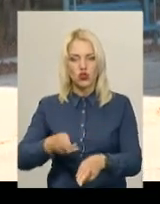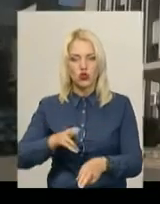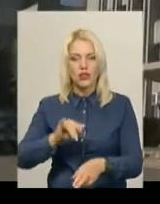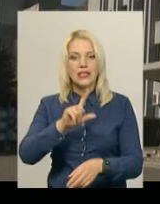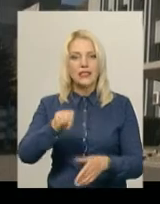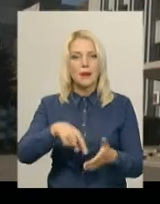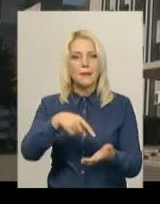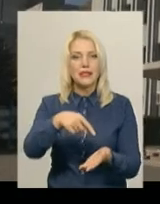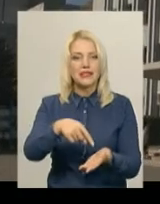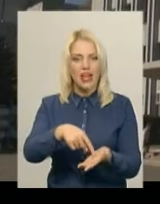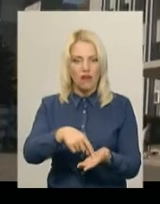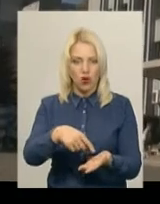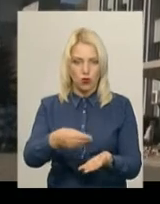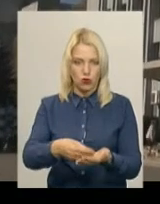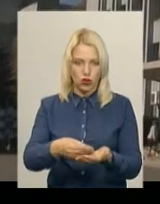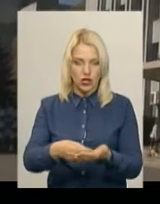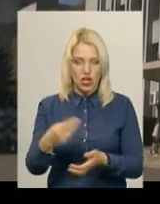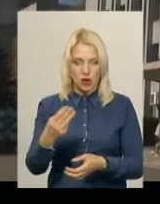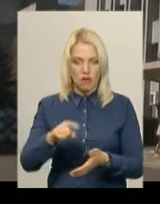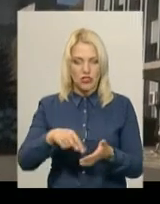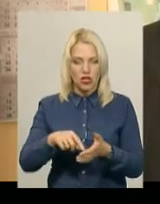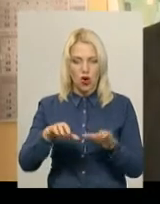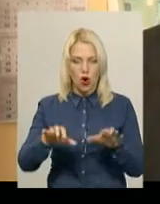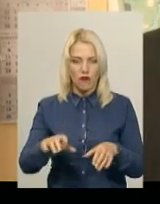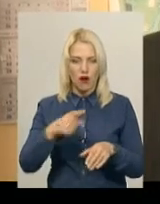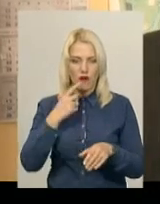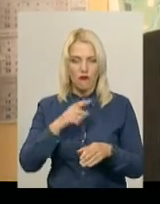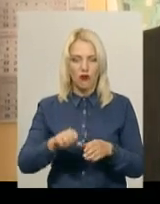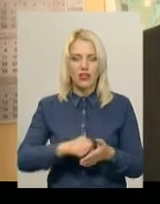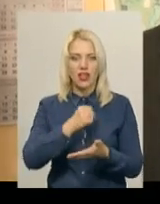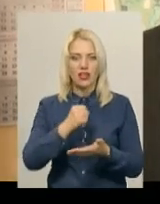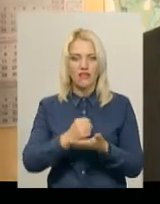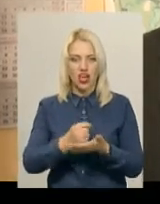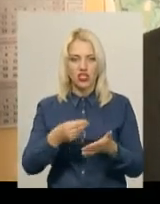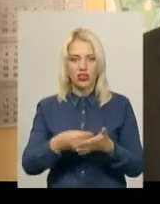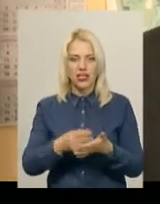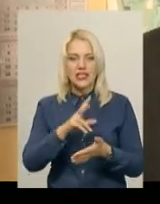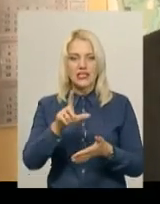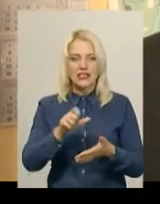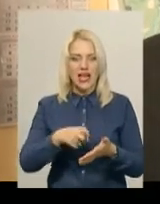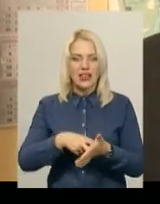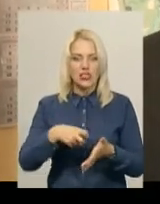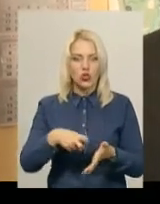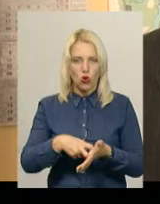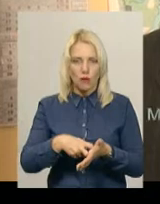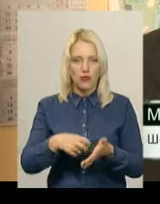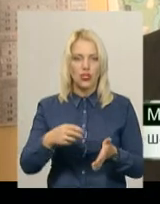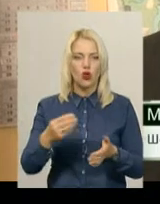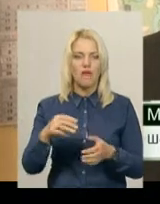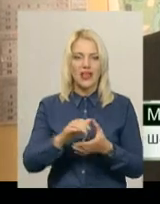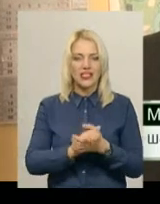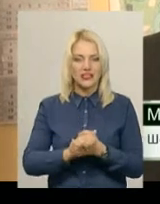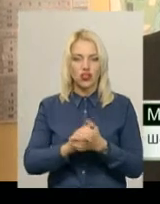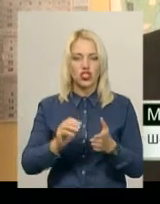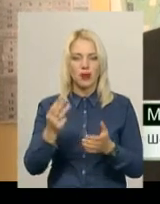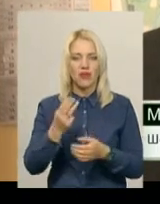бюджету. Шепетівський міський голова пояснює, тарифи затверджували за поданням листа директора «Шепетівка Енергоінвест». В червні місяці вони нам прислали